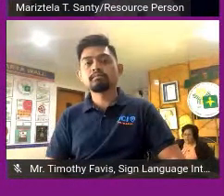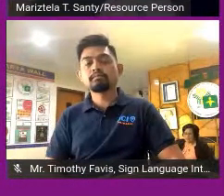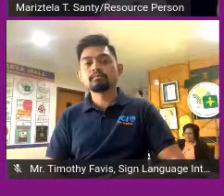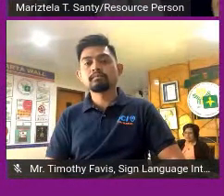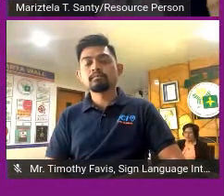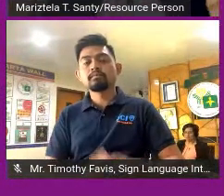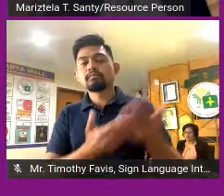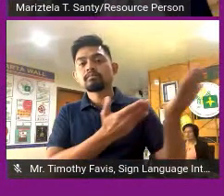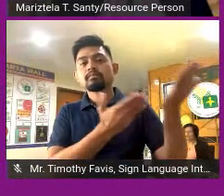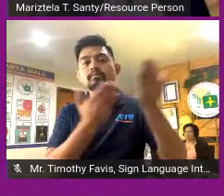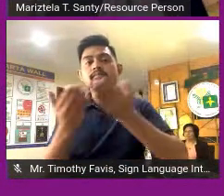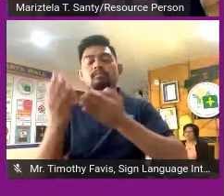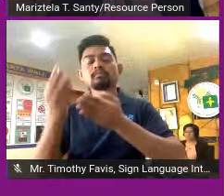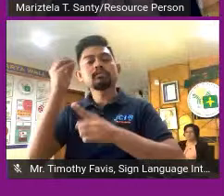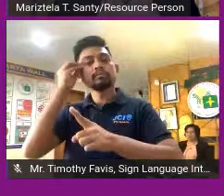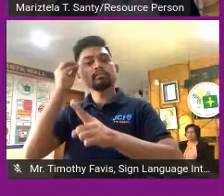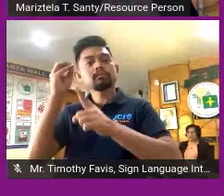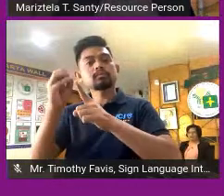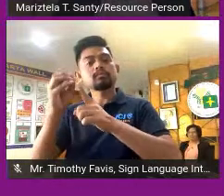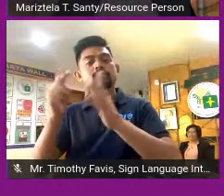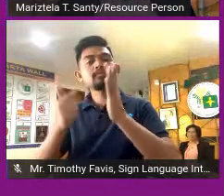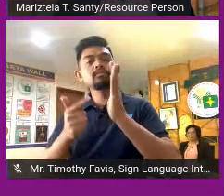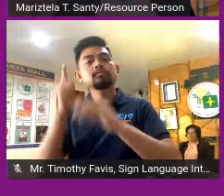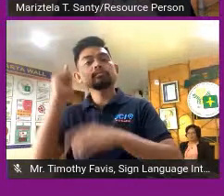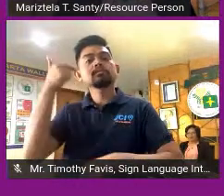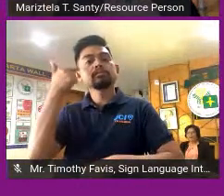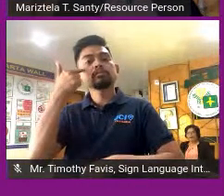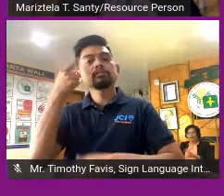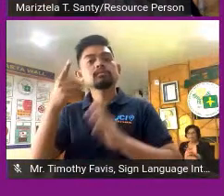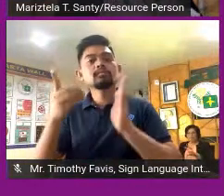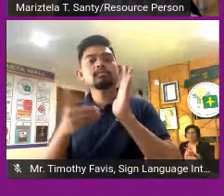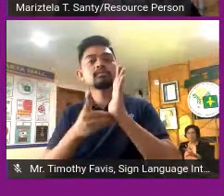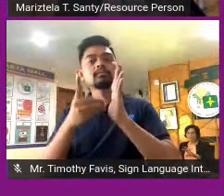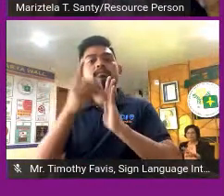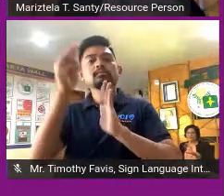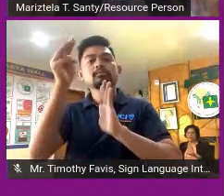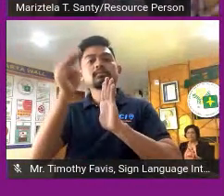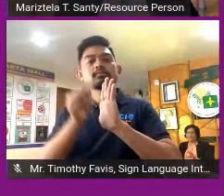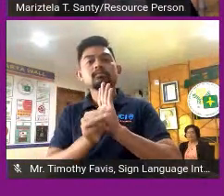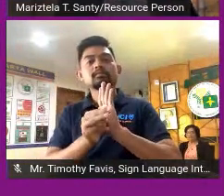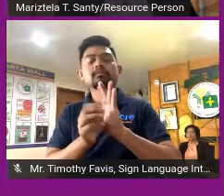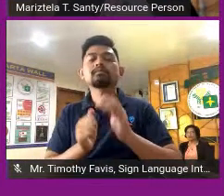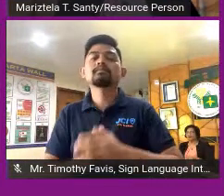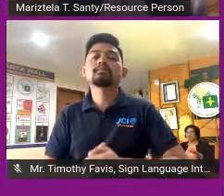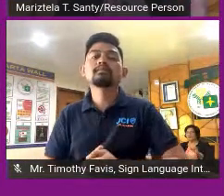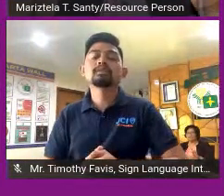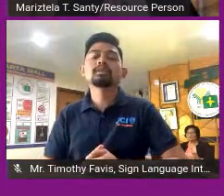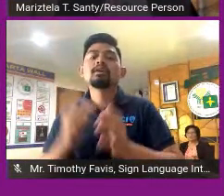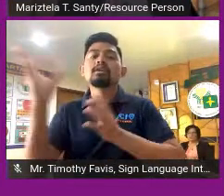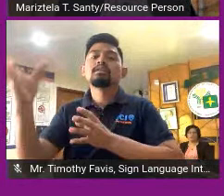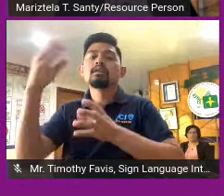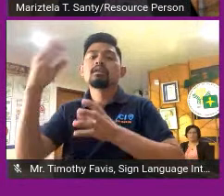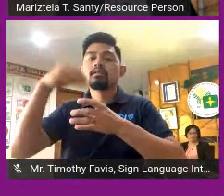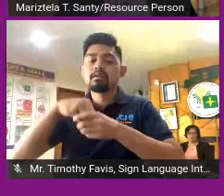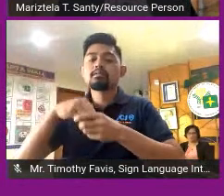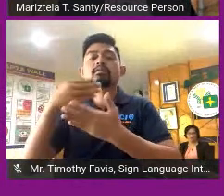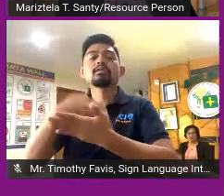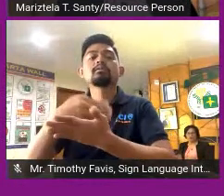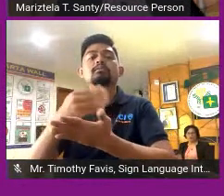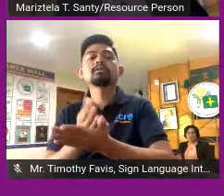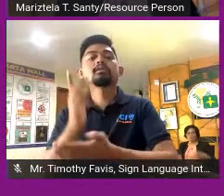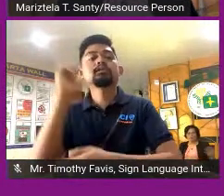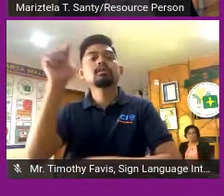ma-carry out natin ang objectives ng gender and development. Kaya nga ito, isinama ito sa budget ng